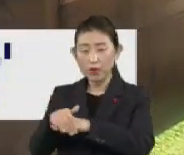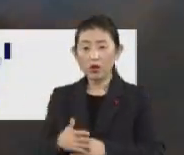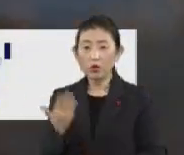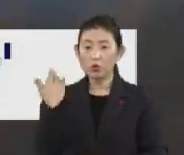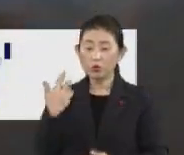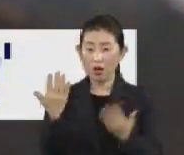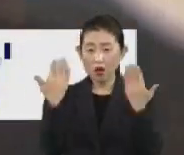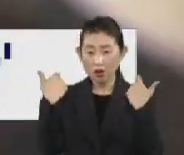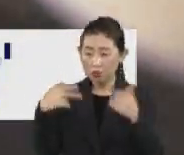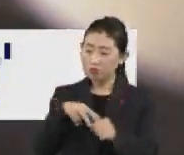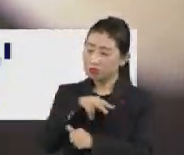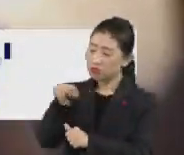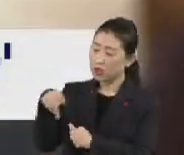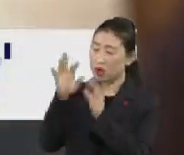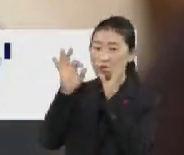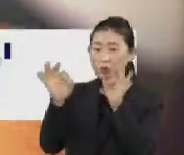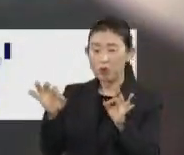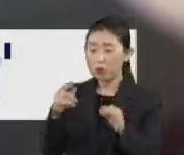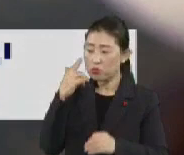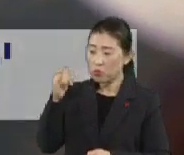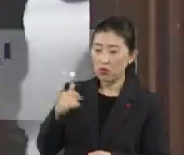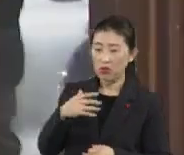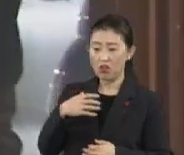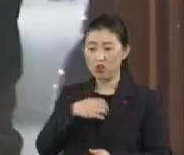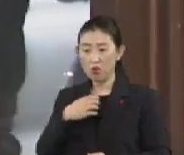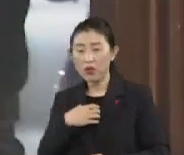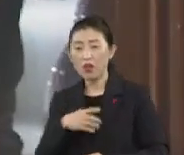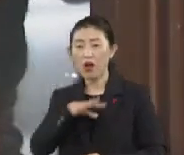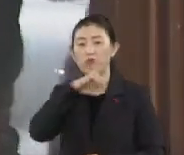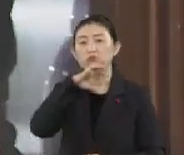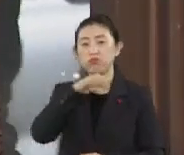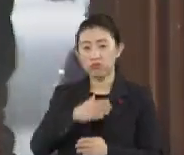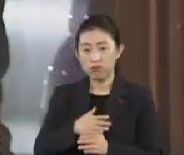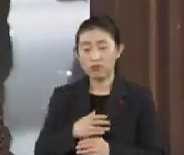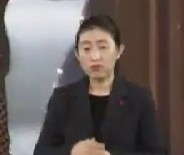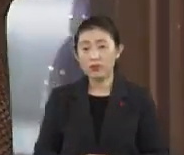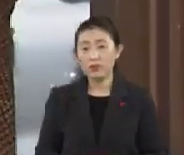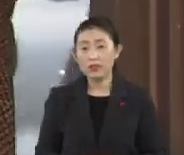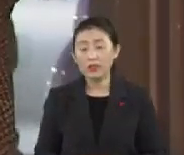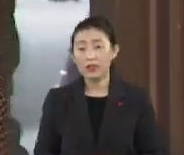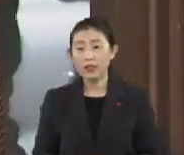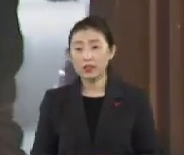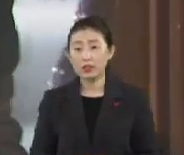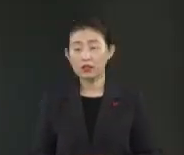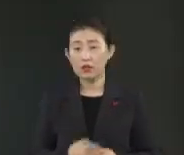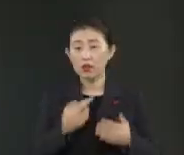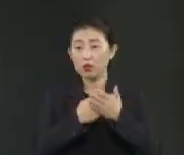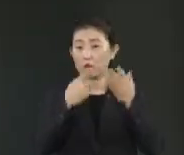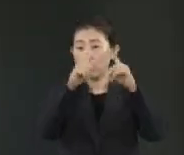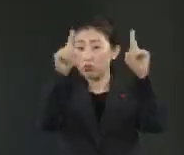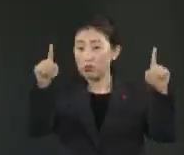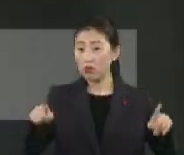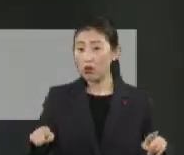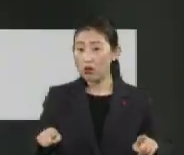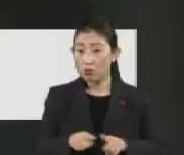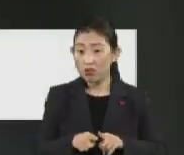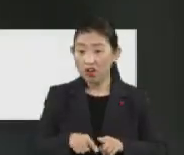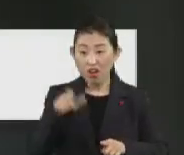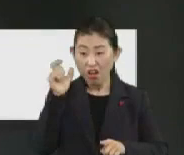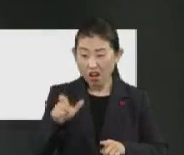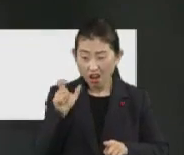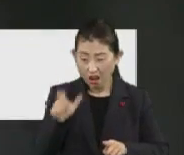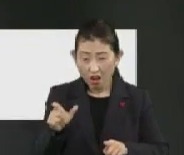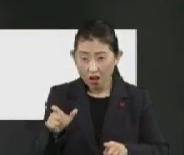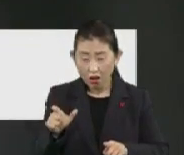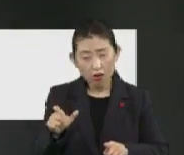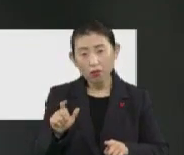최근 학교를 둘러본 학부모들이 안전성이 우려된다며 반발하고 있습니다. 이 통창 부분 안 깨진다고는